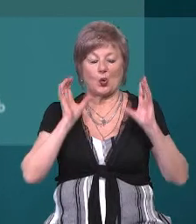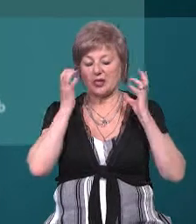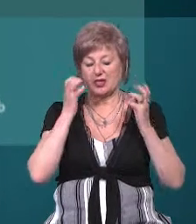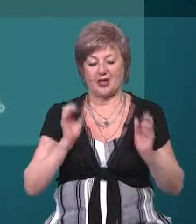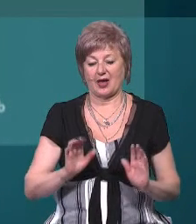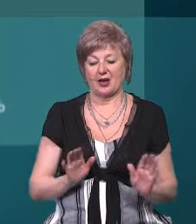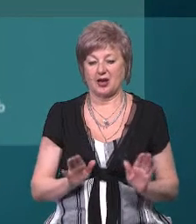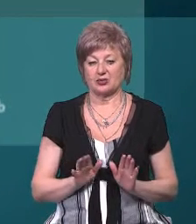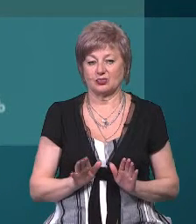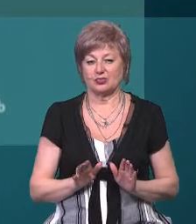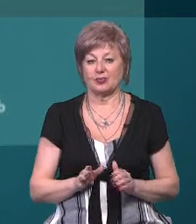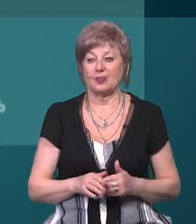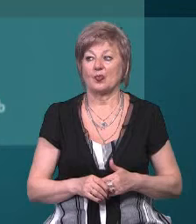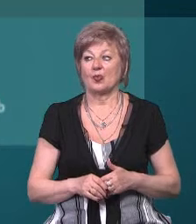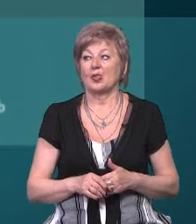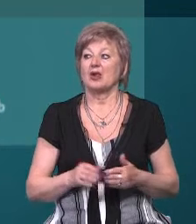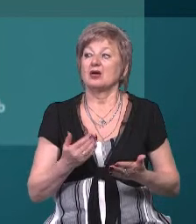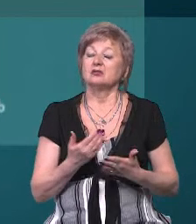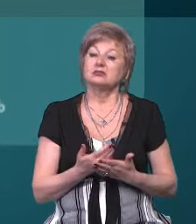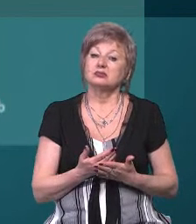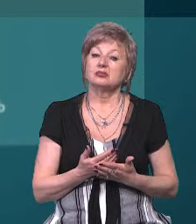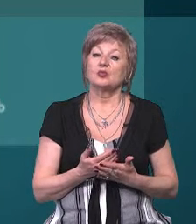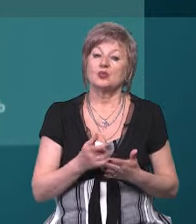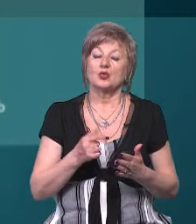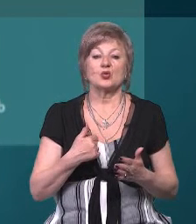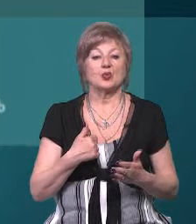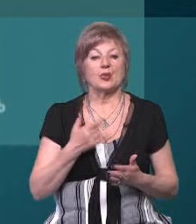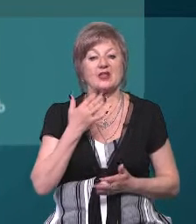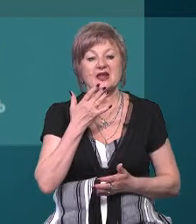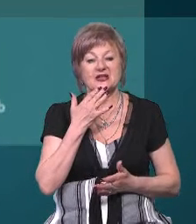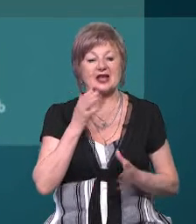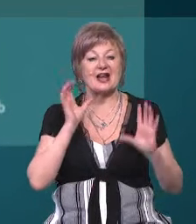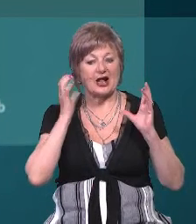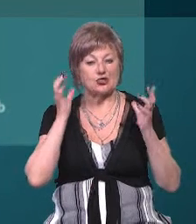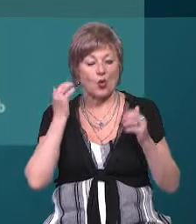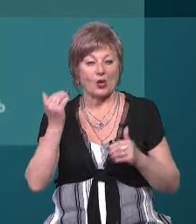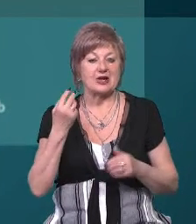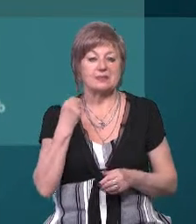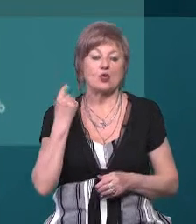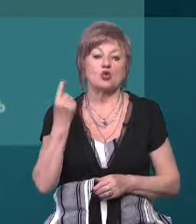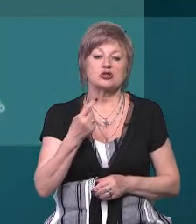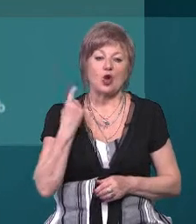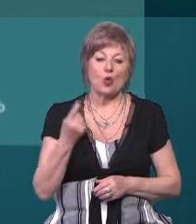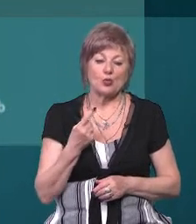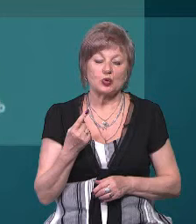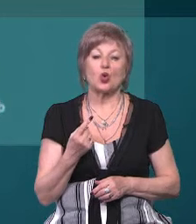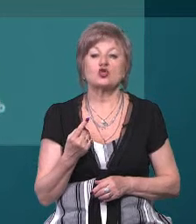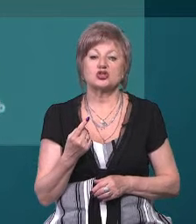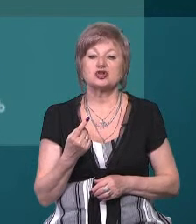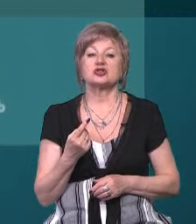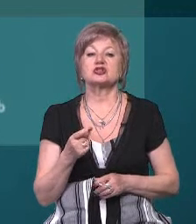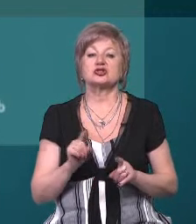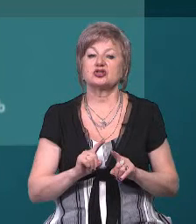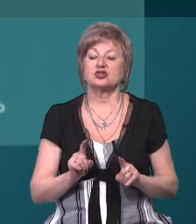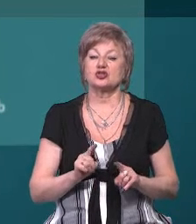цьому абсолютно впевнений. Я дав доручення представництву Національної ради в Запорізькій області для того, щоб вивчити